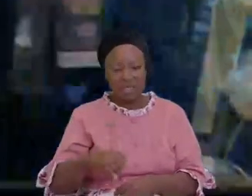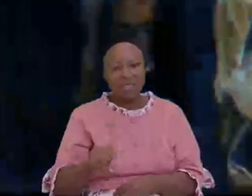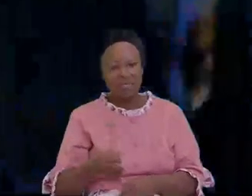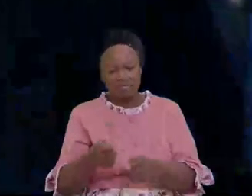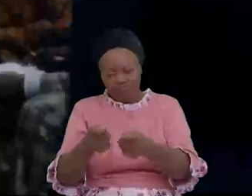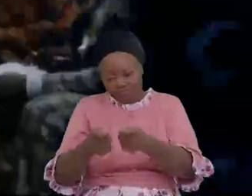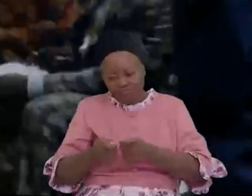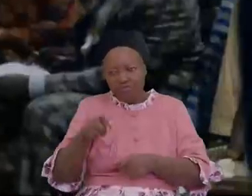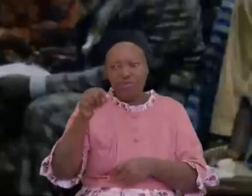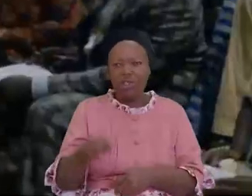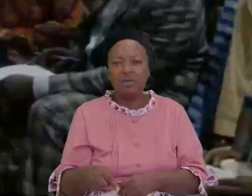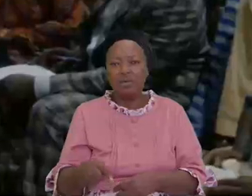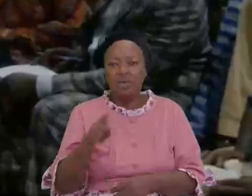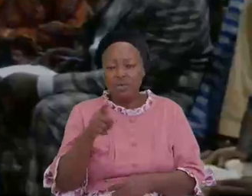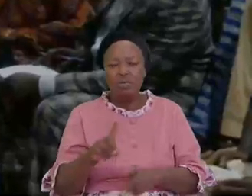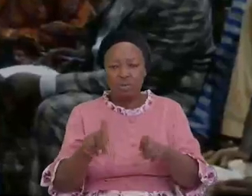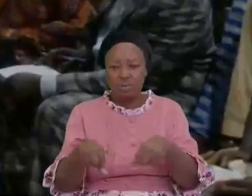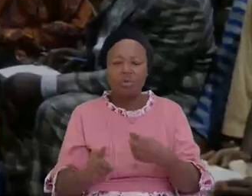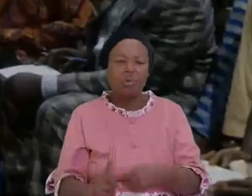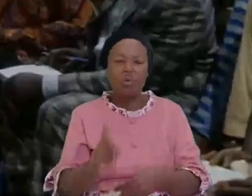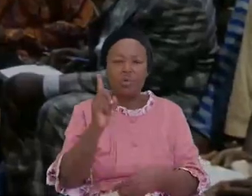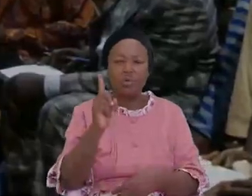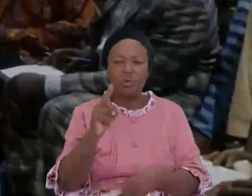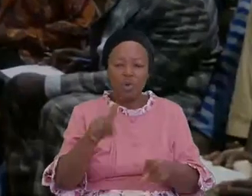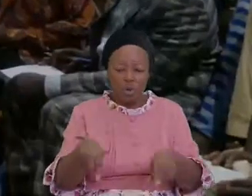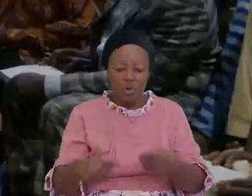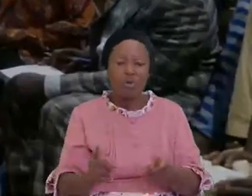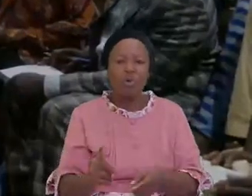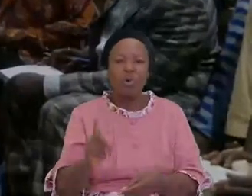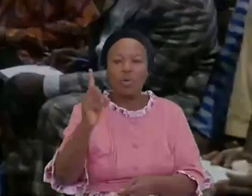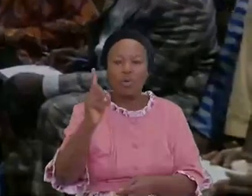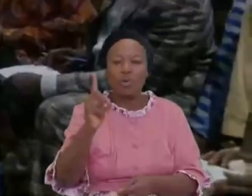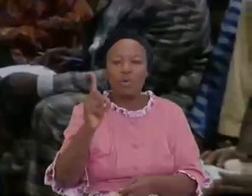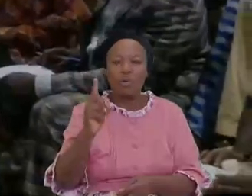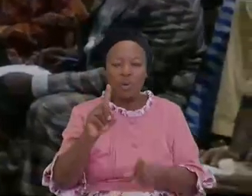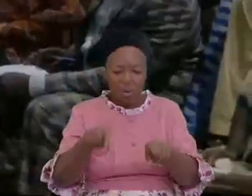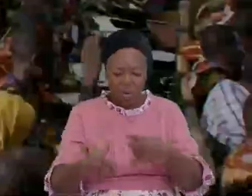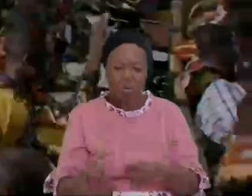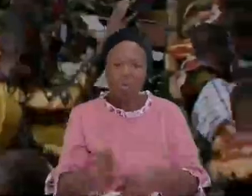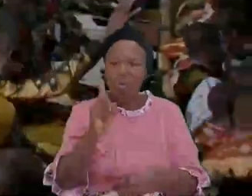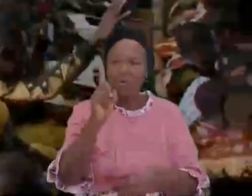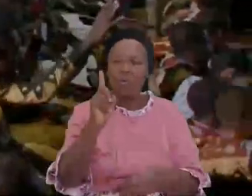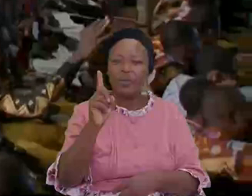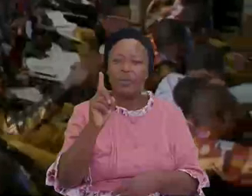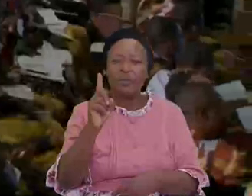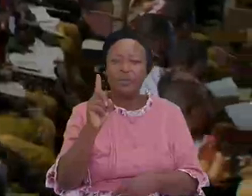renverser. Va plus haut. Va plus haut. Monte plus haut.